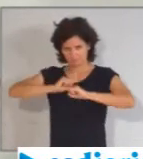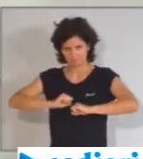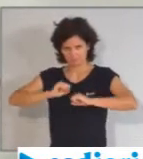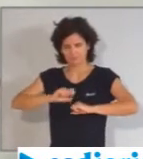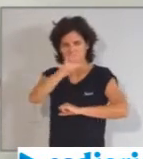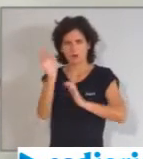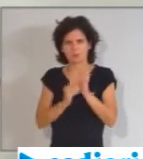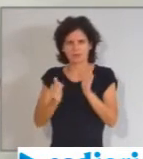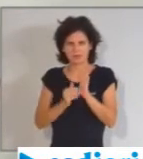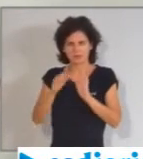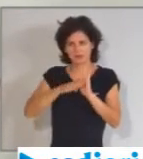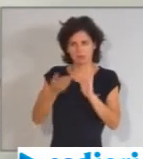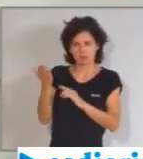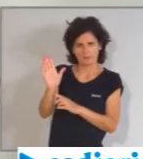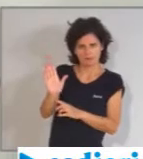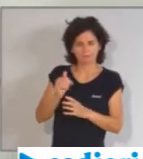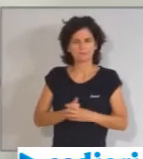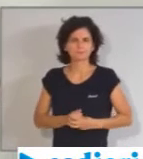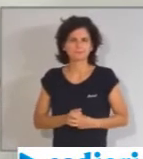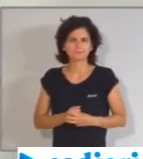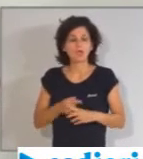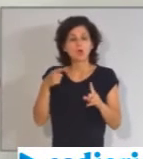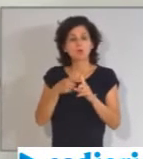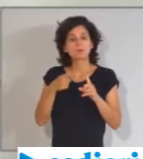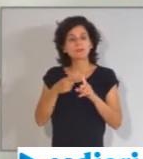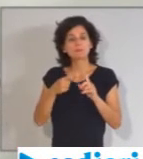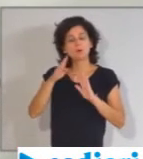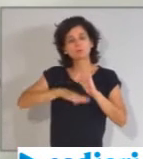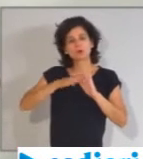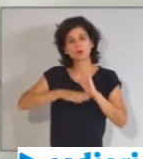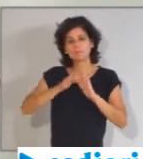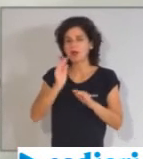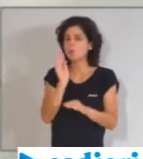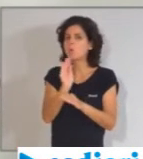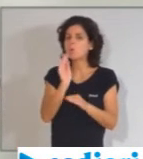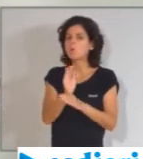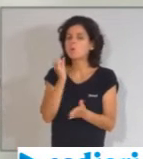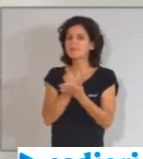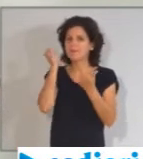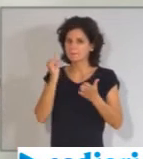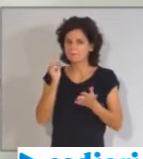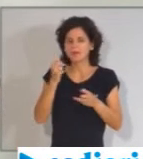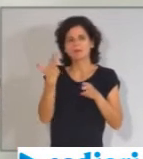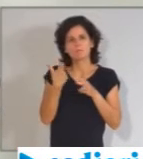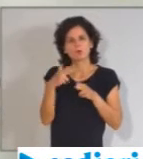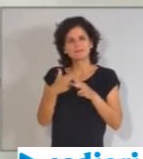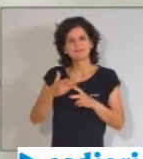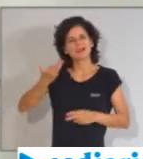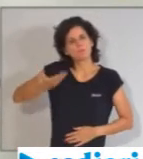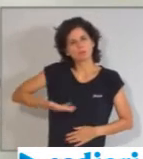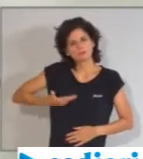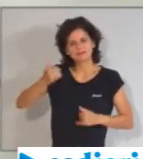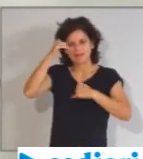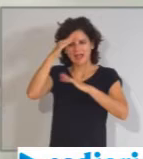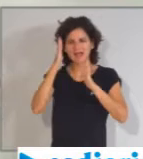Valenciana, aquest programa. L'objectiu d'aquest programa ha sigut dissenyar i desenvolupar una nova política d'atenció integral a les